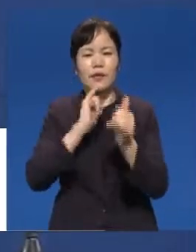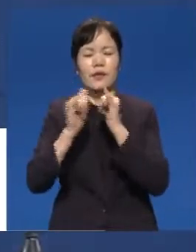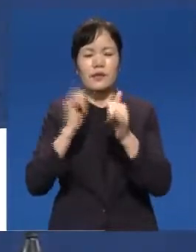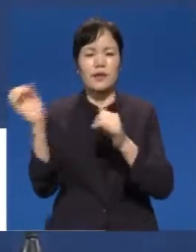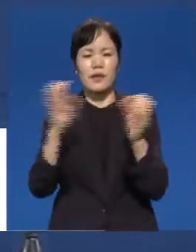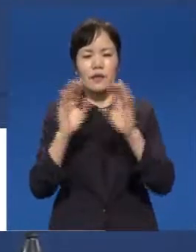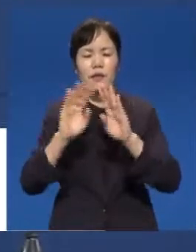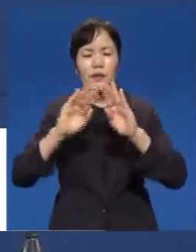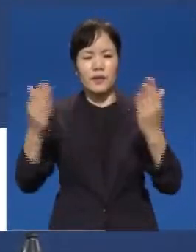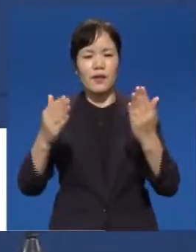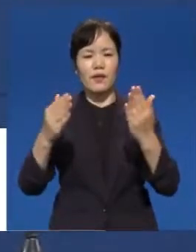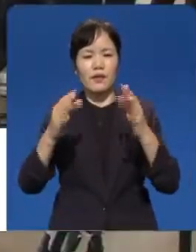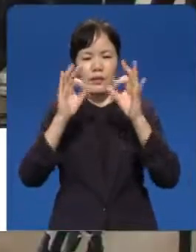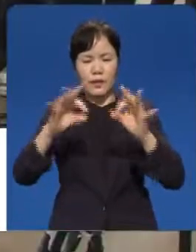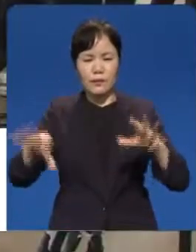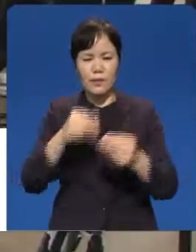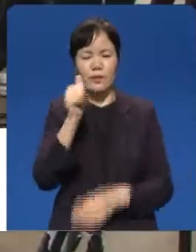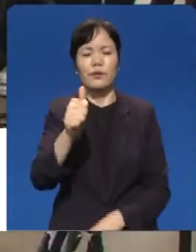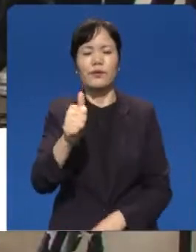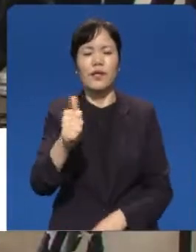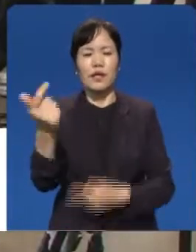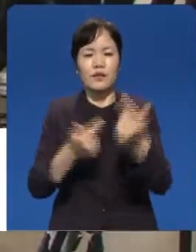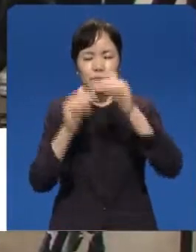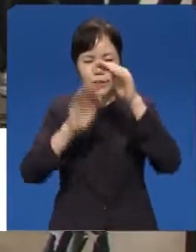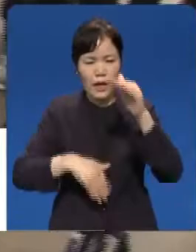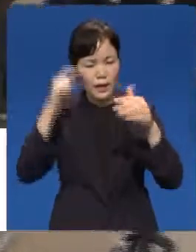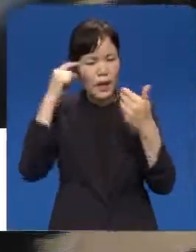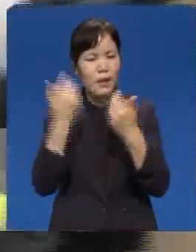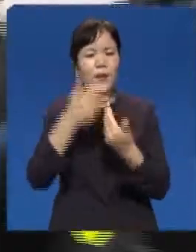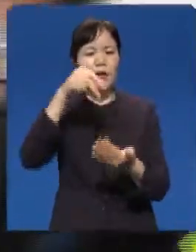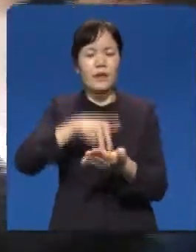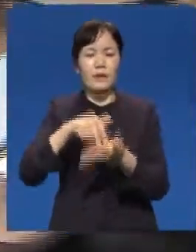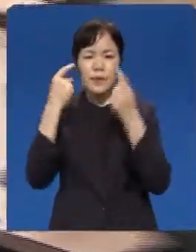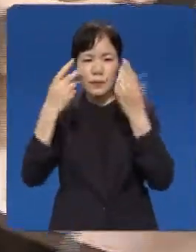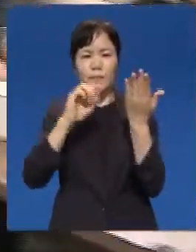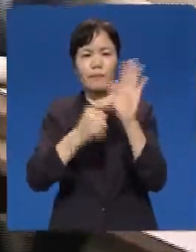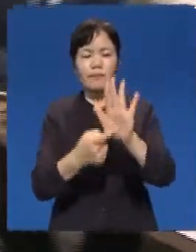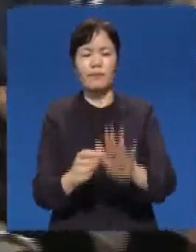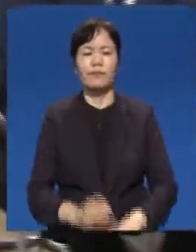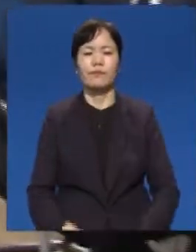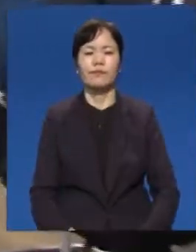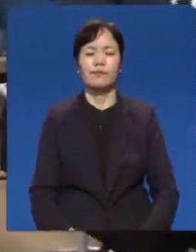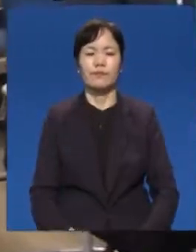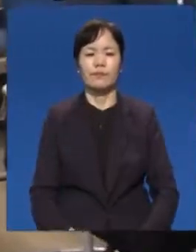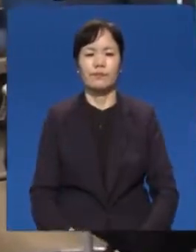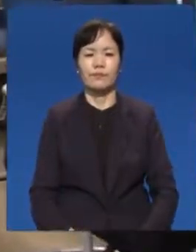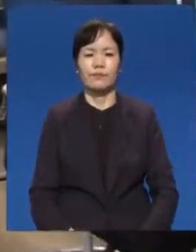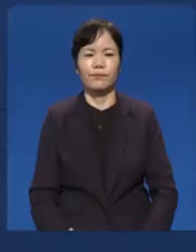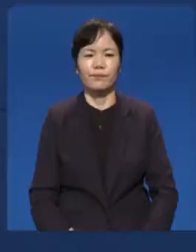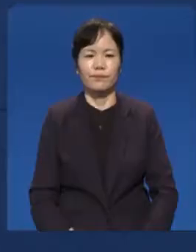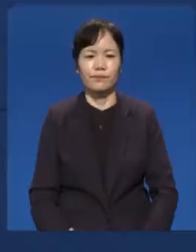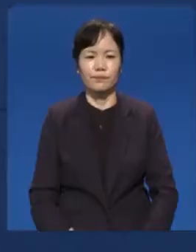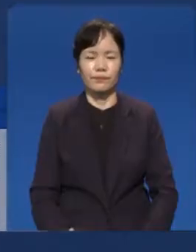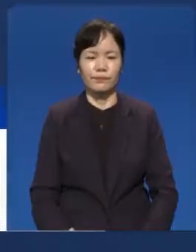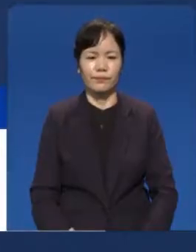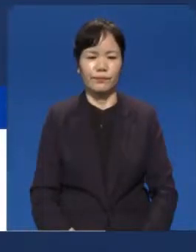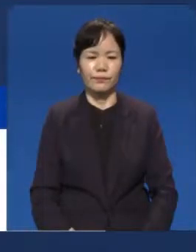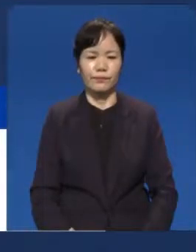검찰총장. 김 총장은 중재안에 반대한다는 입장을 밝혔습니다.